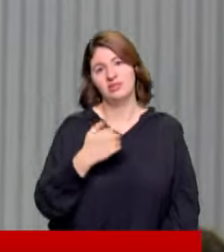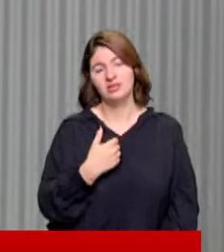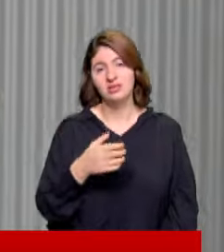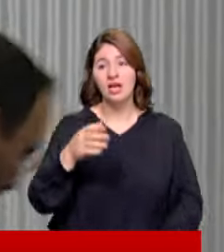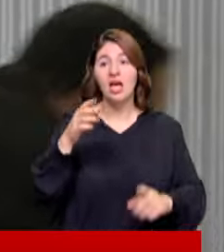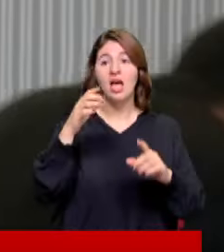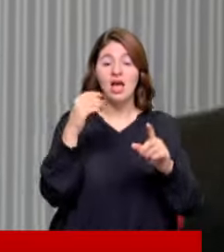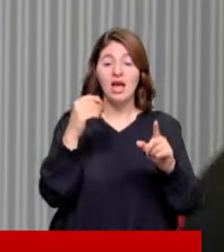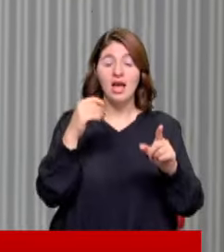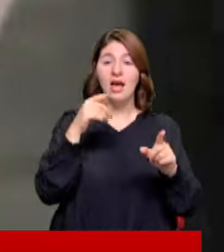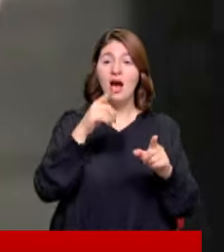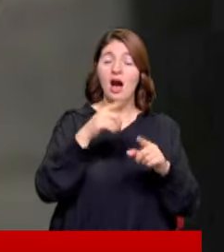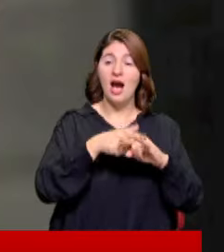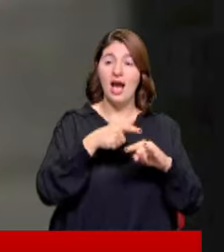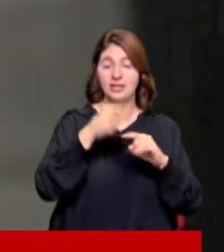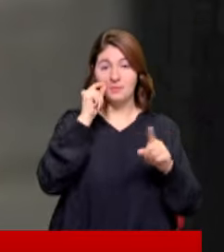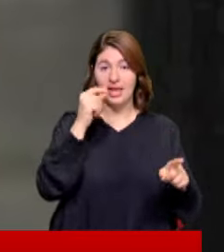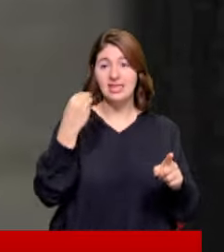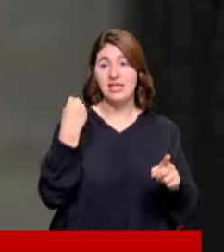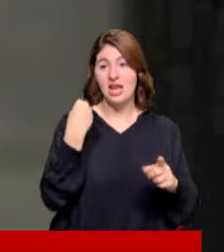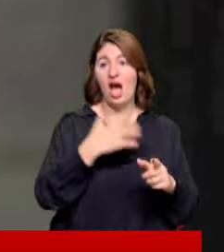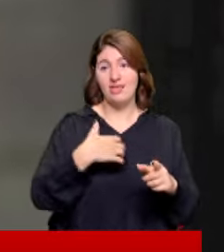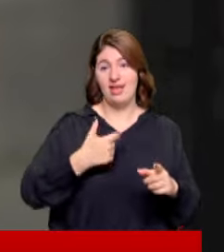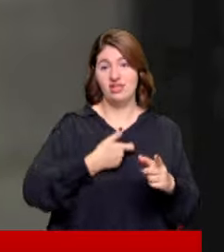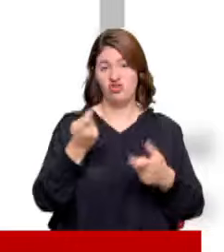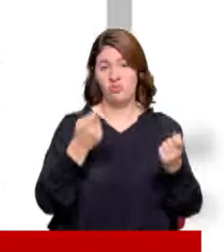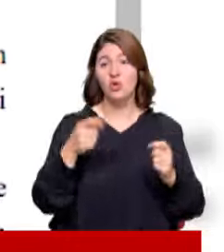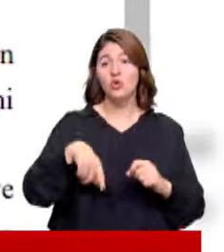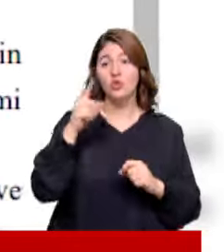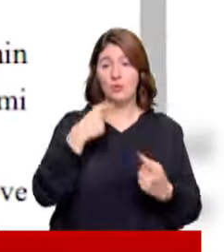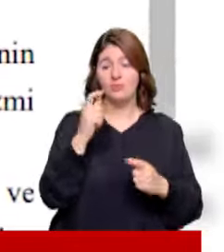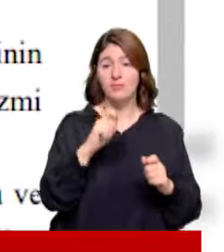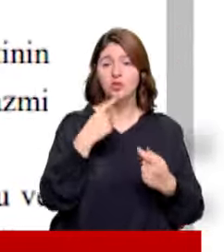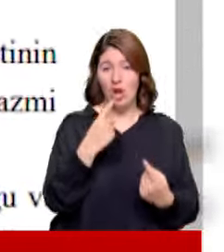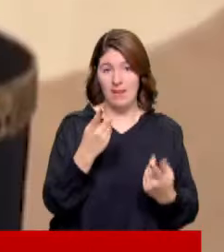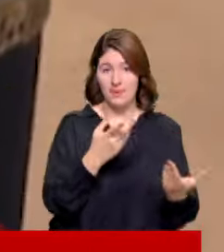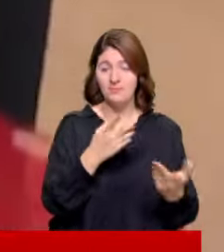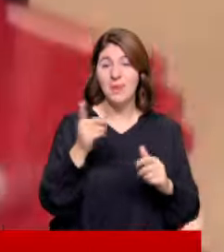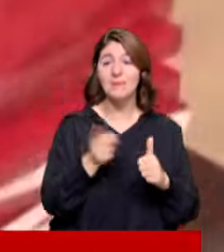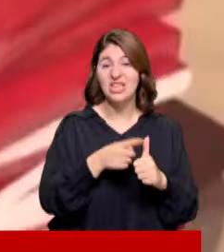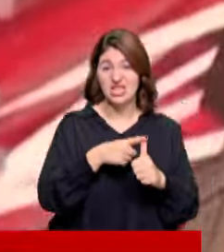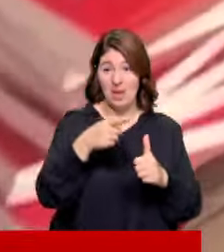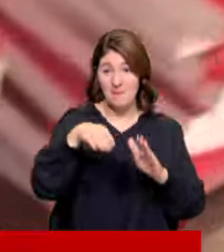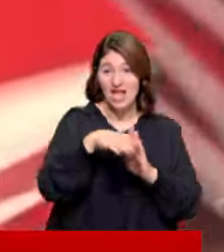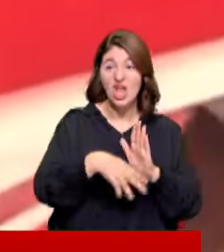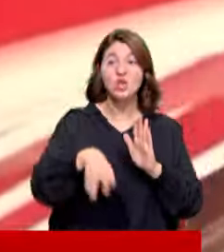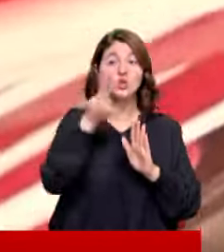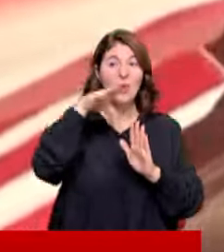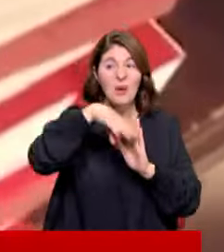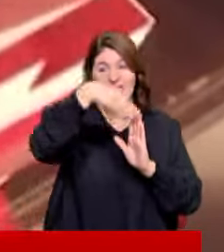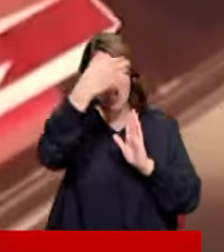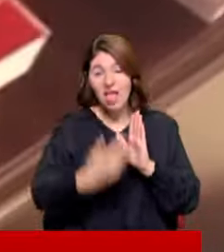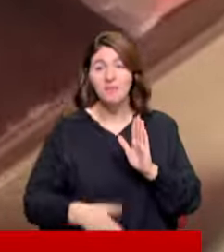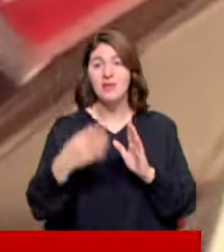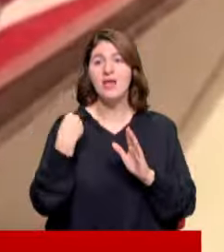Genel Başkan Yardımcısı Hayati Yazıcı'nın yeni anayasa çalışmasını gündeme taşırken kurduğu cümleler. Birinci maddeden son maddeye kadar